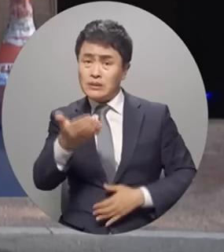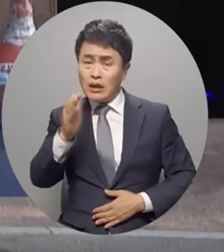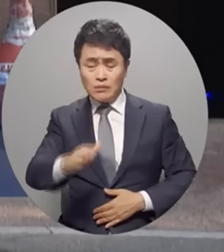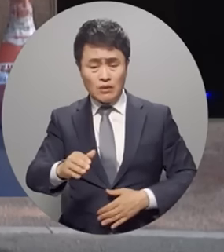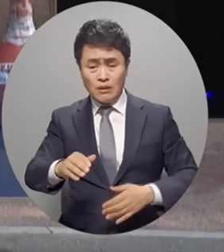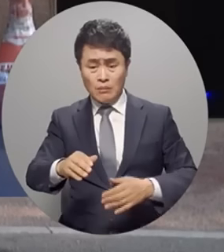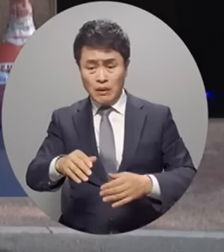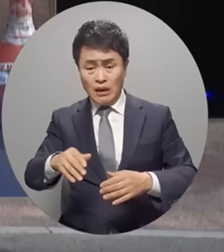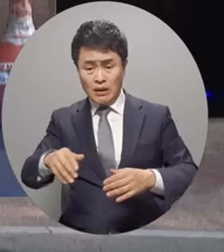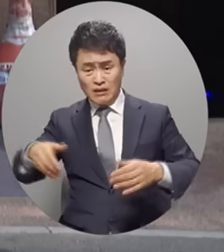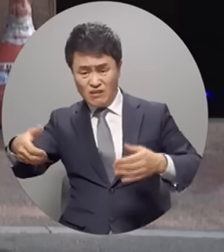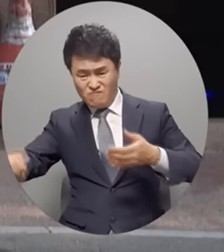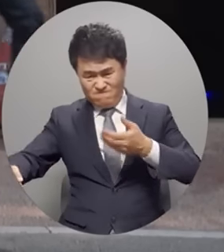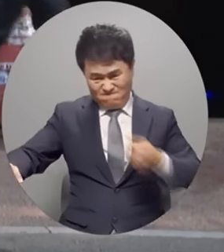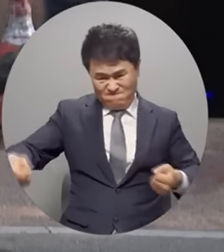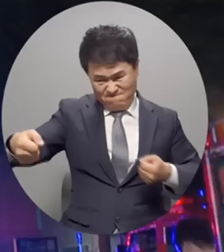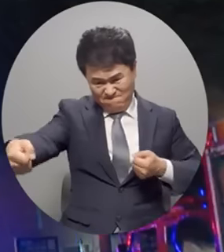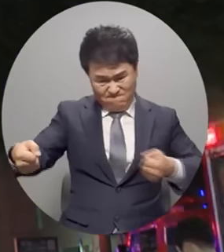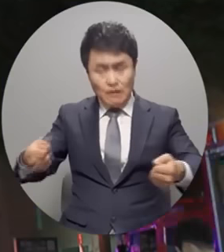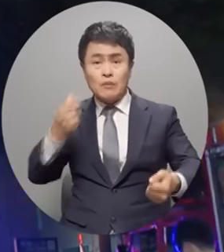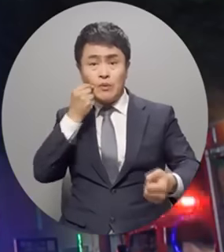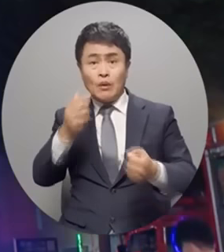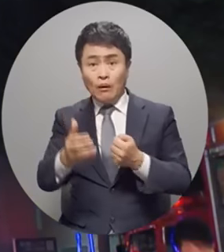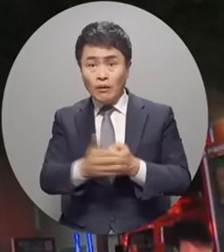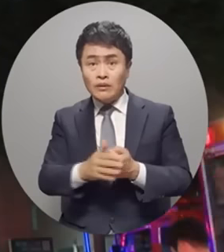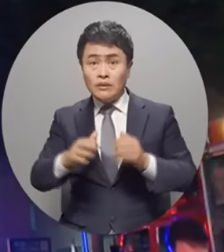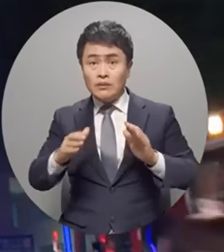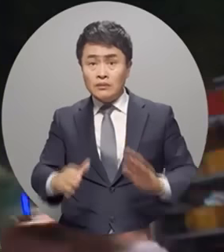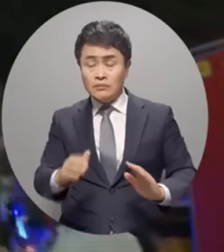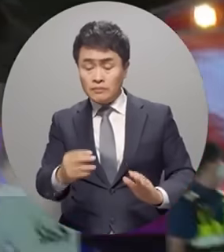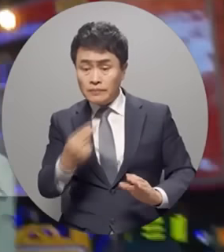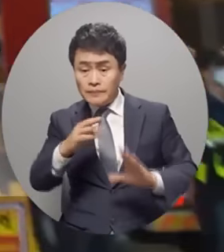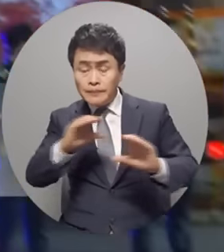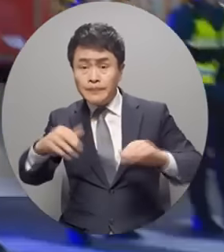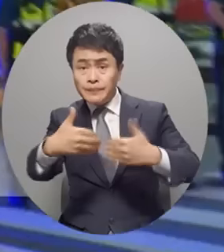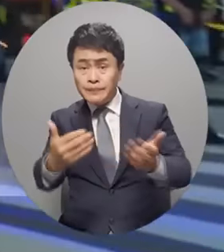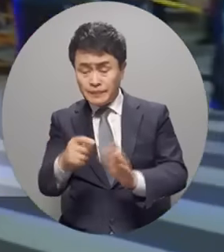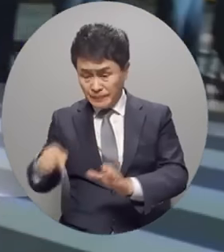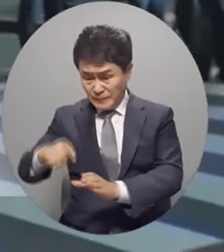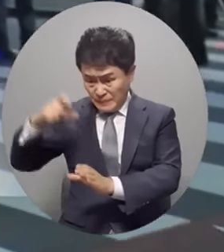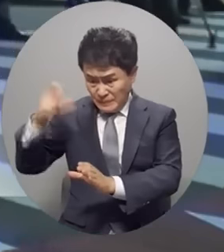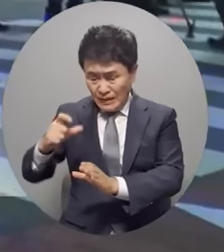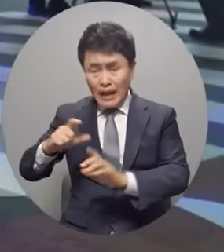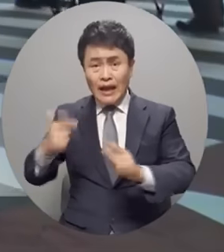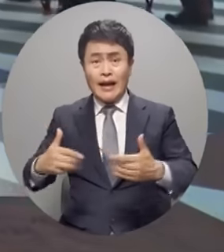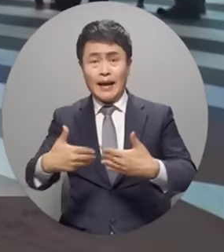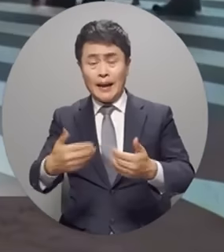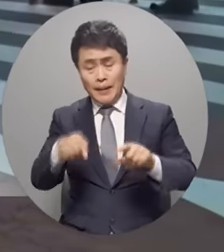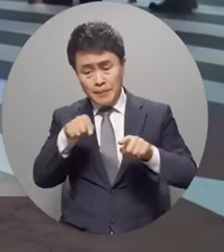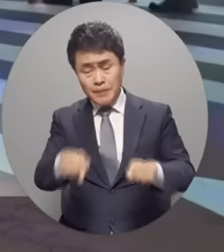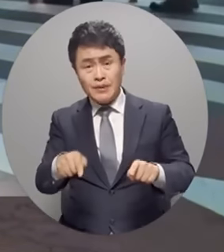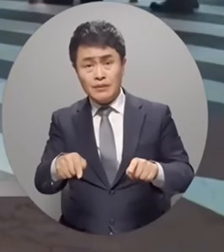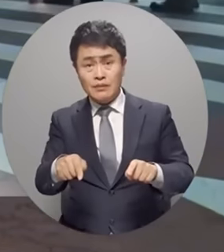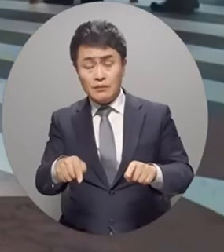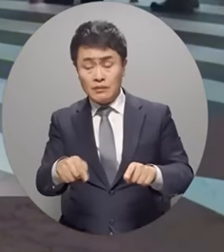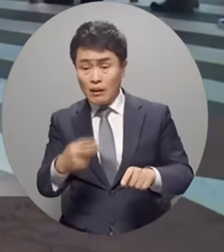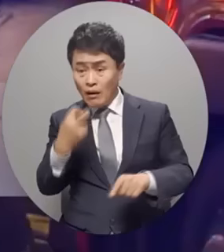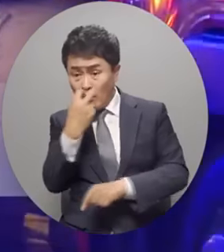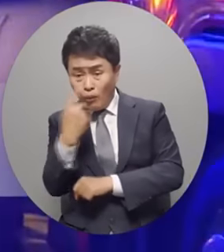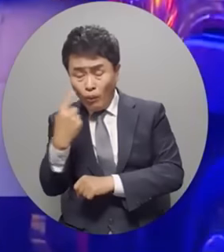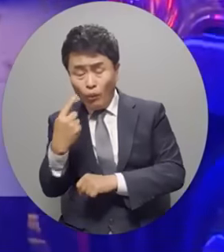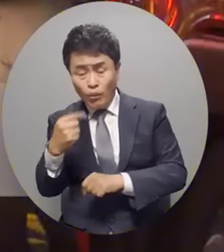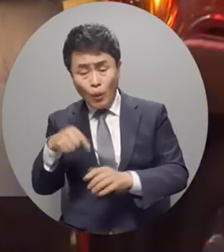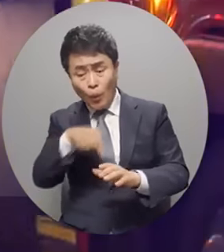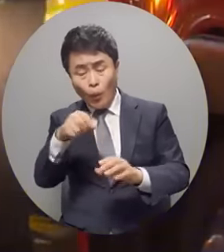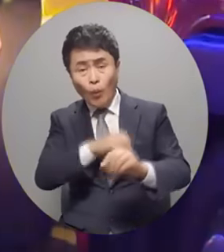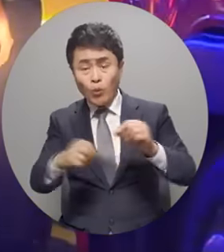잡아주고 그러지는 못했습니다. 소방당국은 에어매트는 고정하는 장치가 아니고 밑에 소방관이 있으면 다칠 수